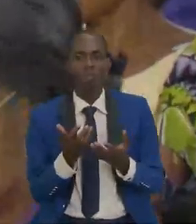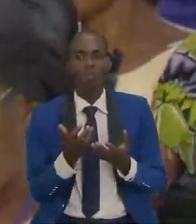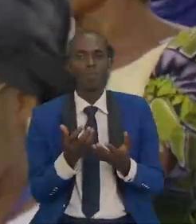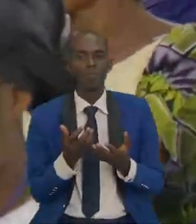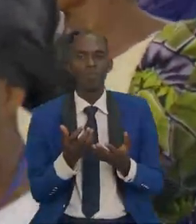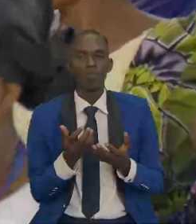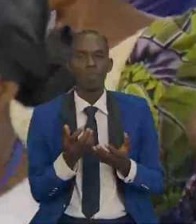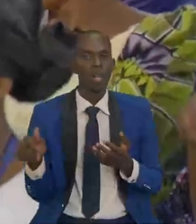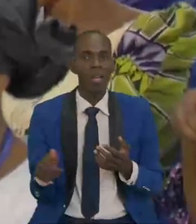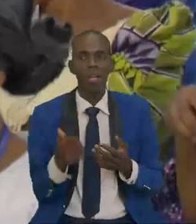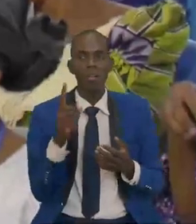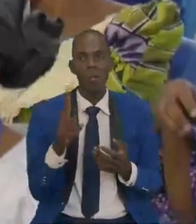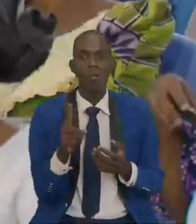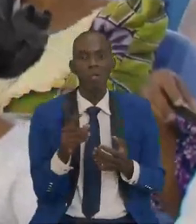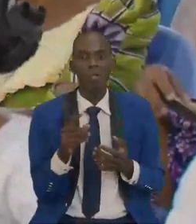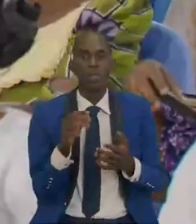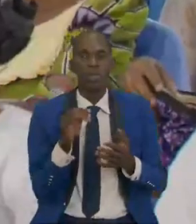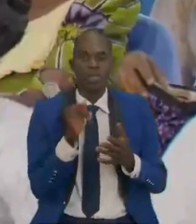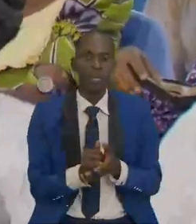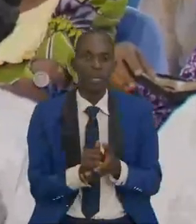Parce que vous avez ce désir-là,